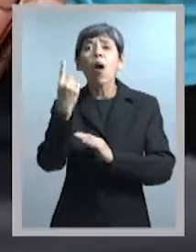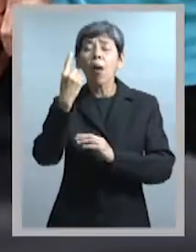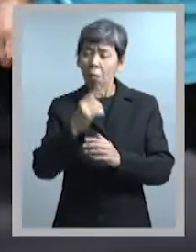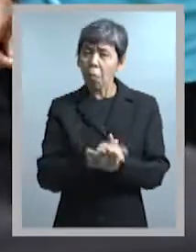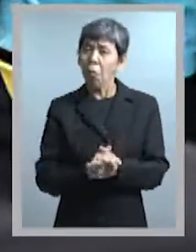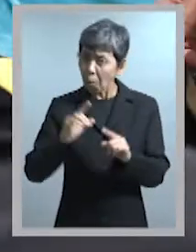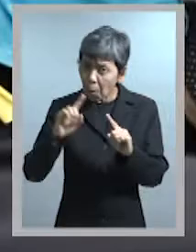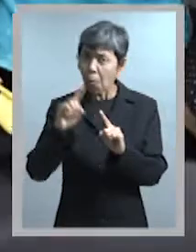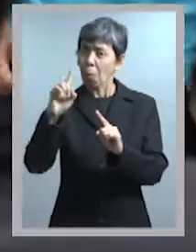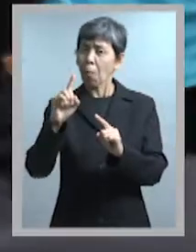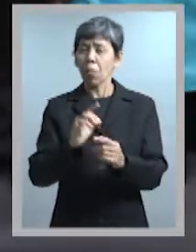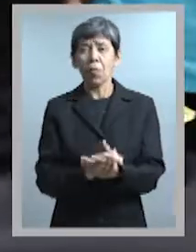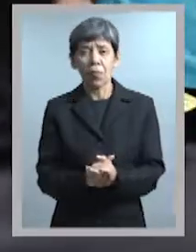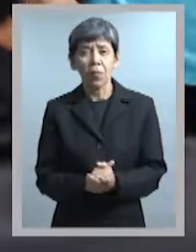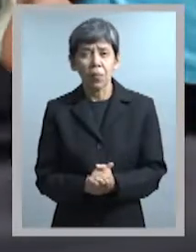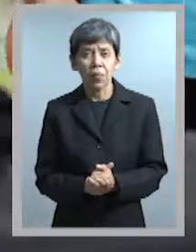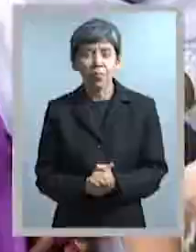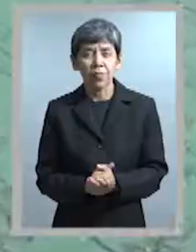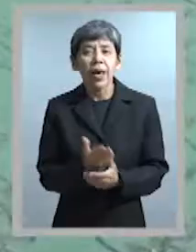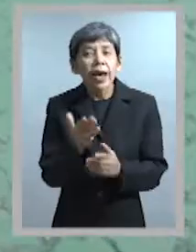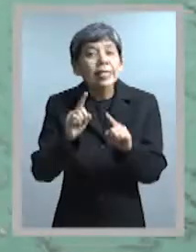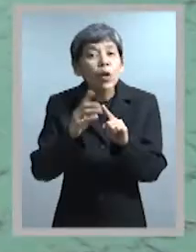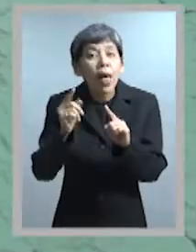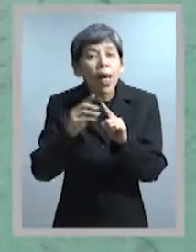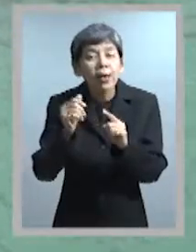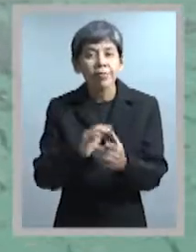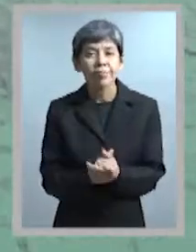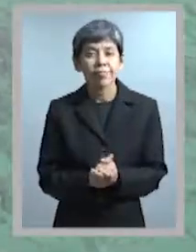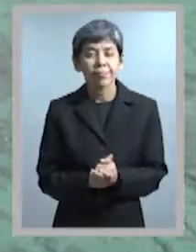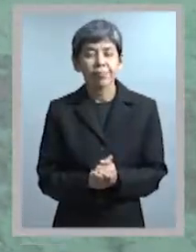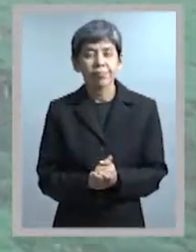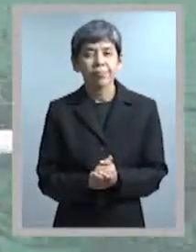าวิ่งครั้งแรกเลยแล้วก็ได้ที่หนึ่งเลยใช่ไหมครับได้ที่อะไรครับ